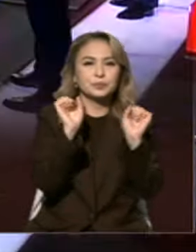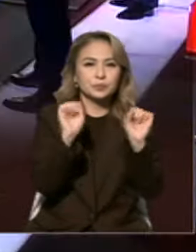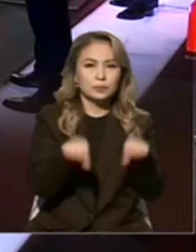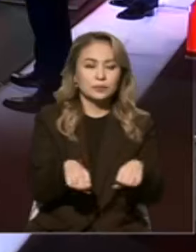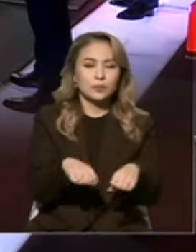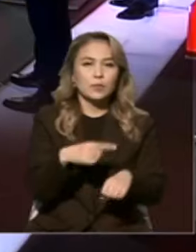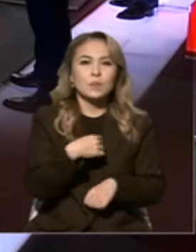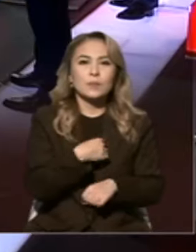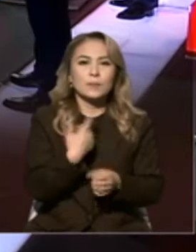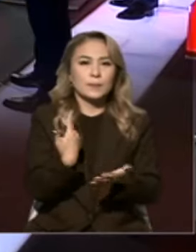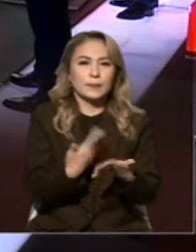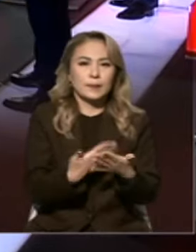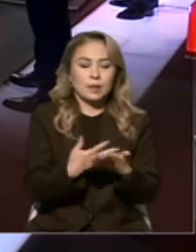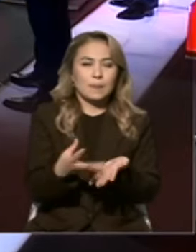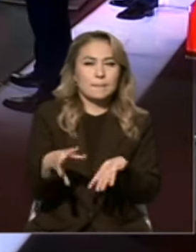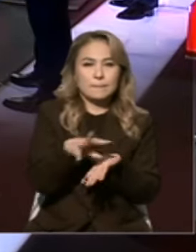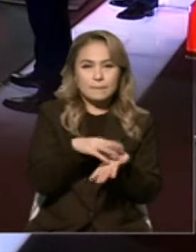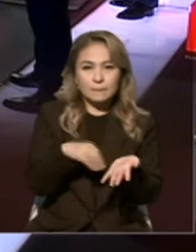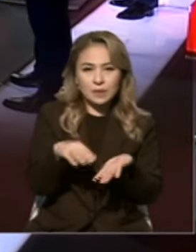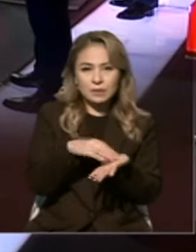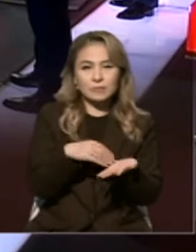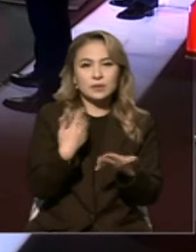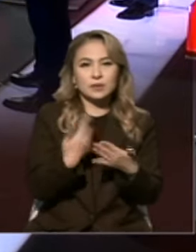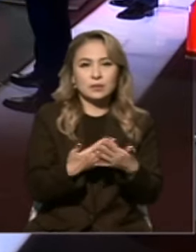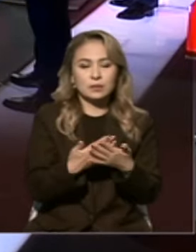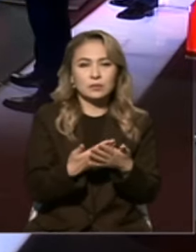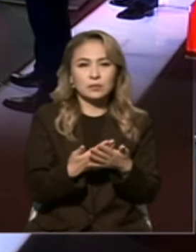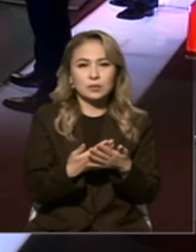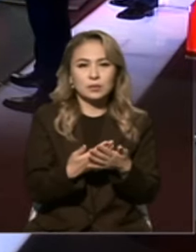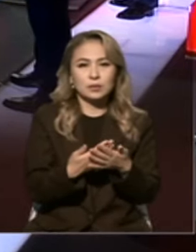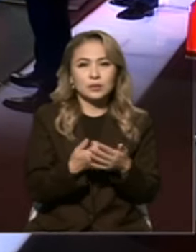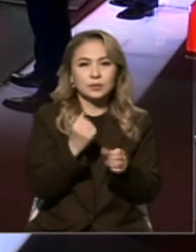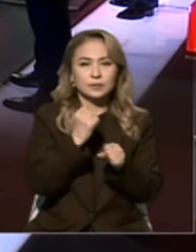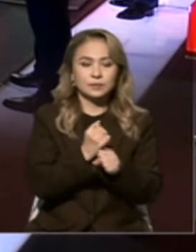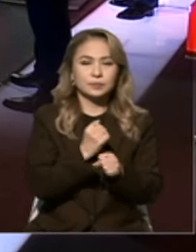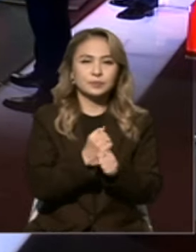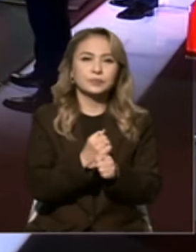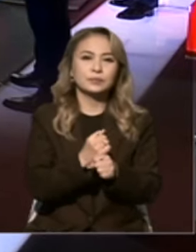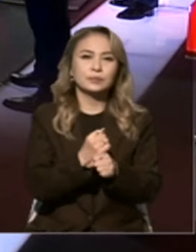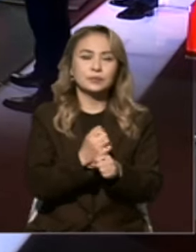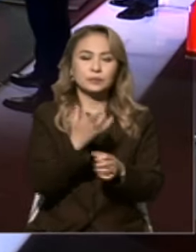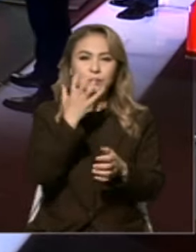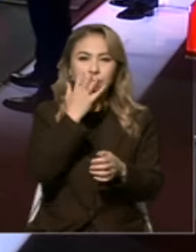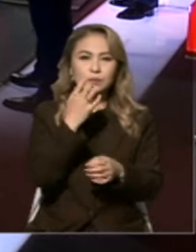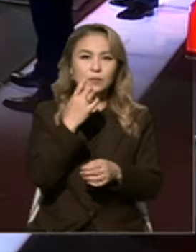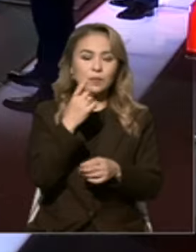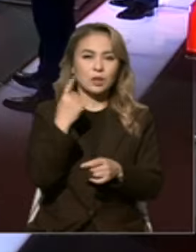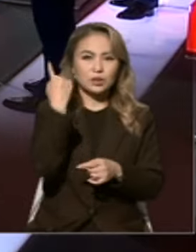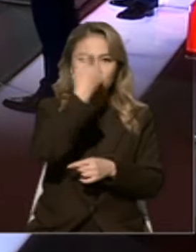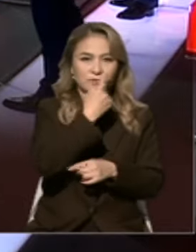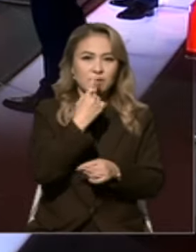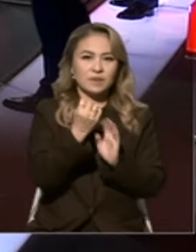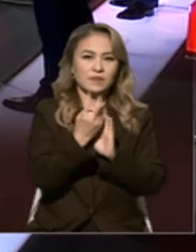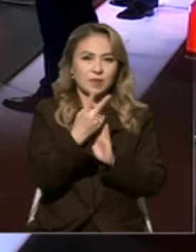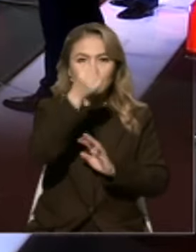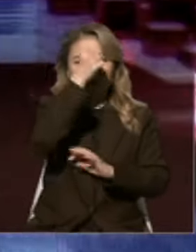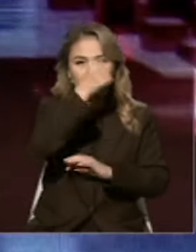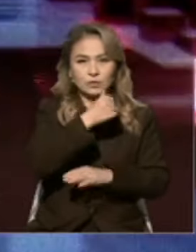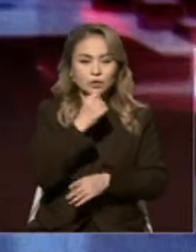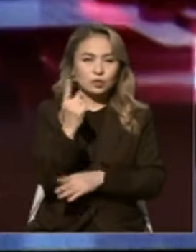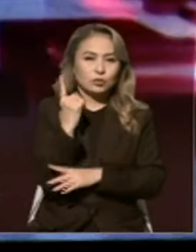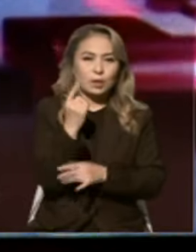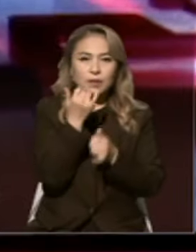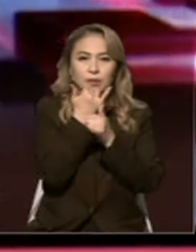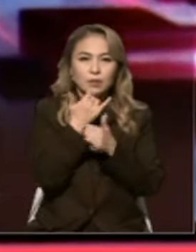біз қалай? Сол тағы да сол жаңағы осы процедурасының барлығына да сол жыл 12 айды тосып отырамыз ба? Сондықтан да үкімет